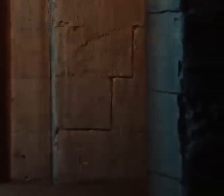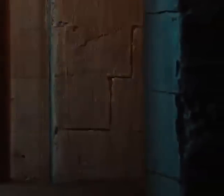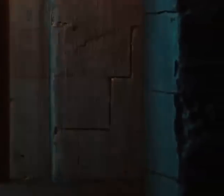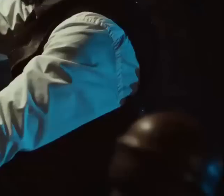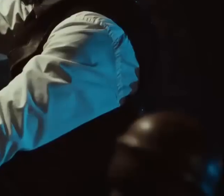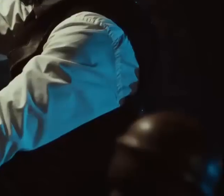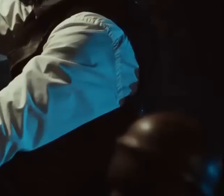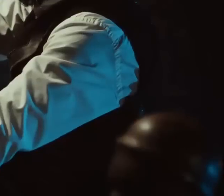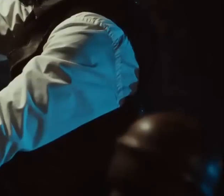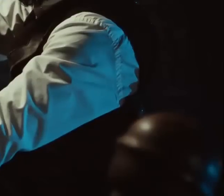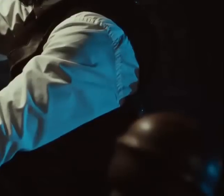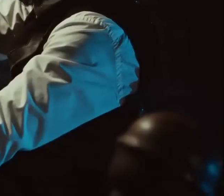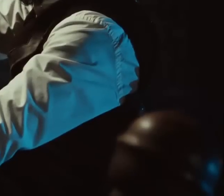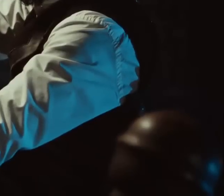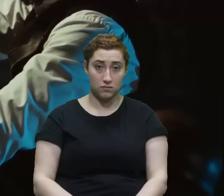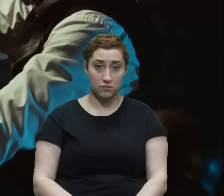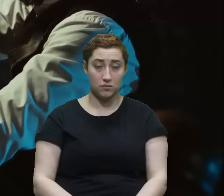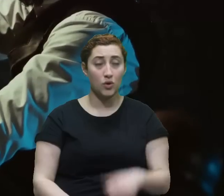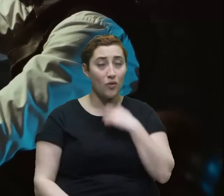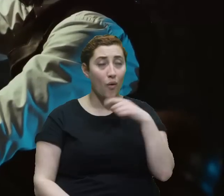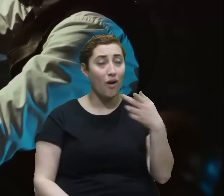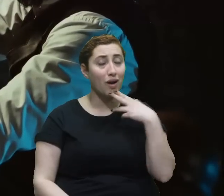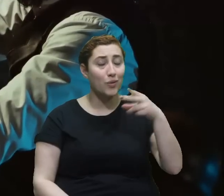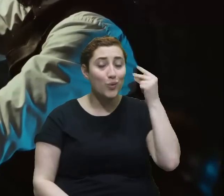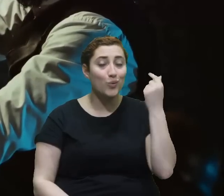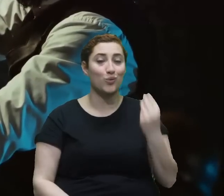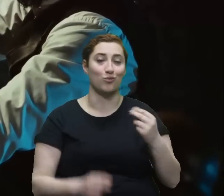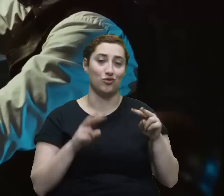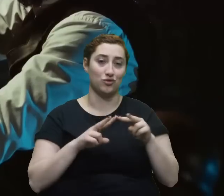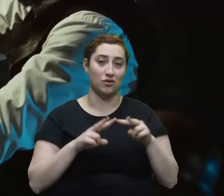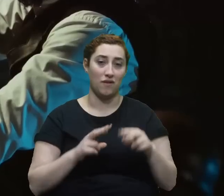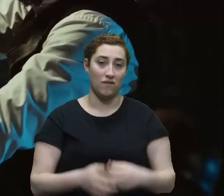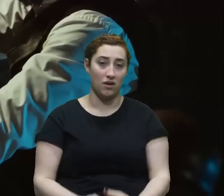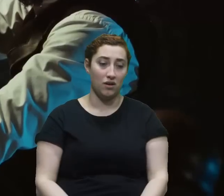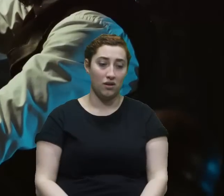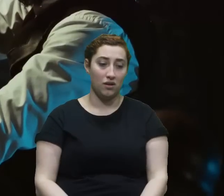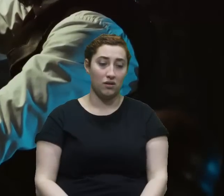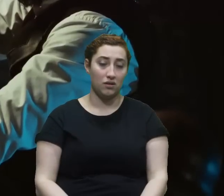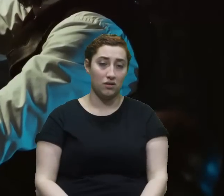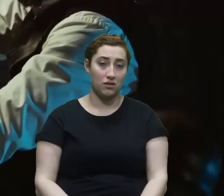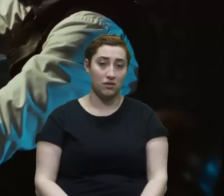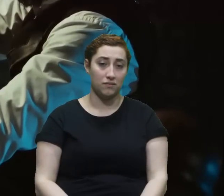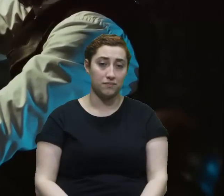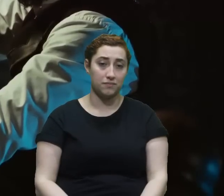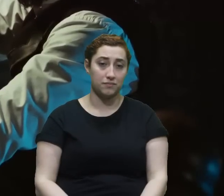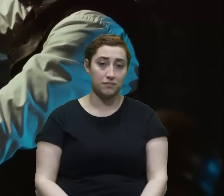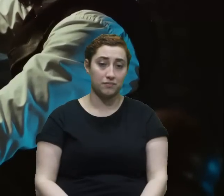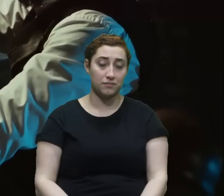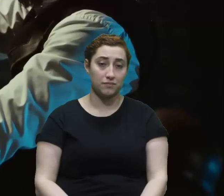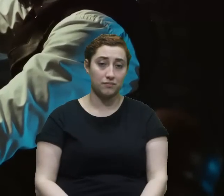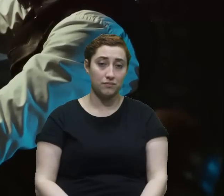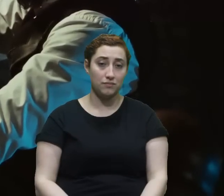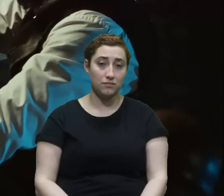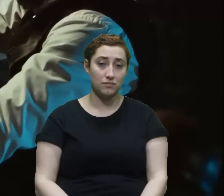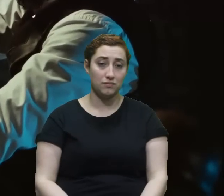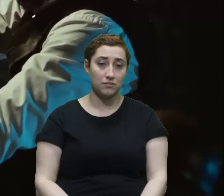Leyla ile Mustafa odada. Ne olur artık o kadını unut Mustafa. Mustafa'nın önüne çömelmiş, ellerini kavradı.